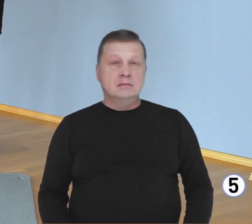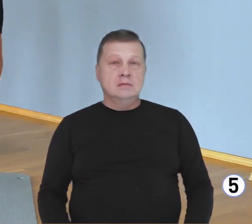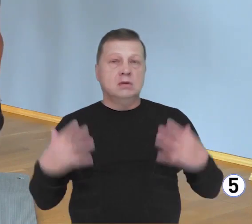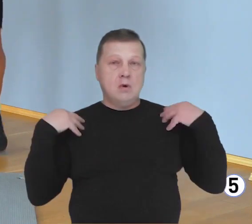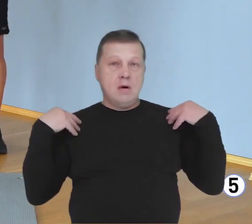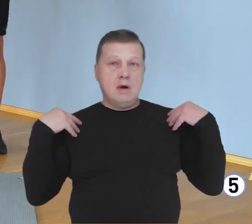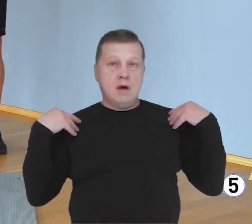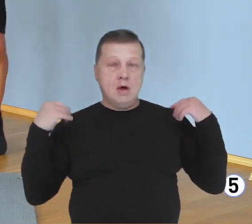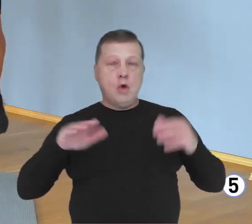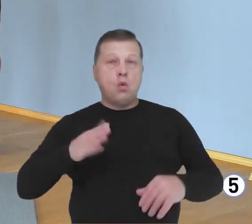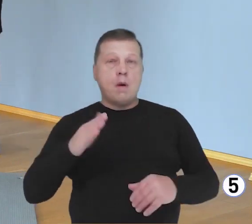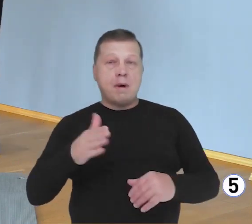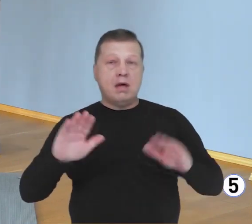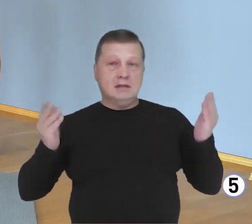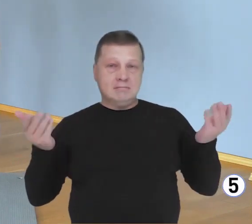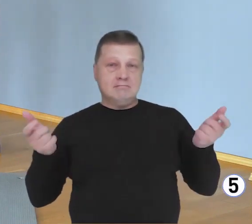Łopatki ściągnięte.